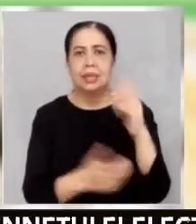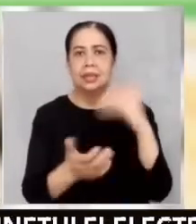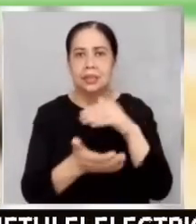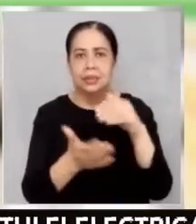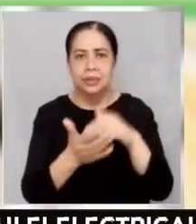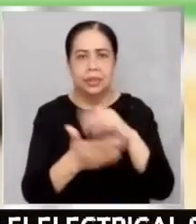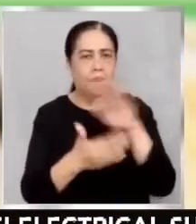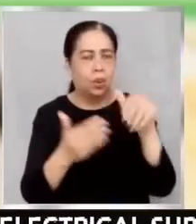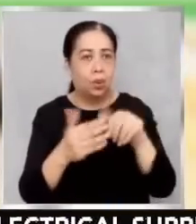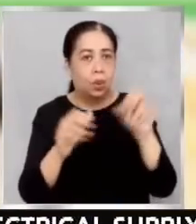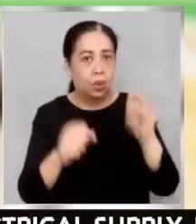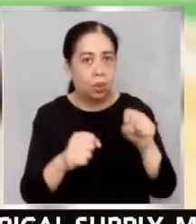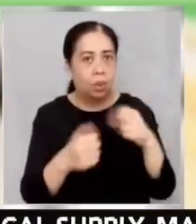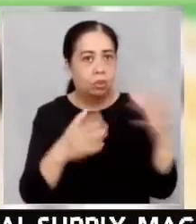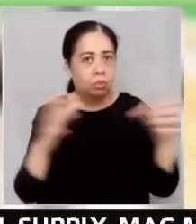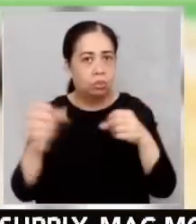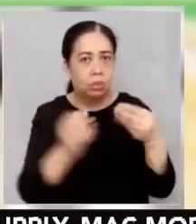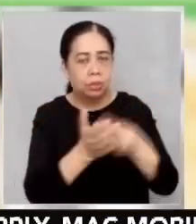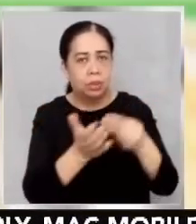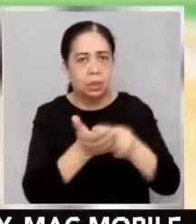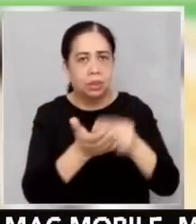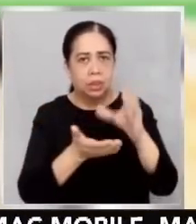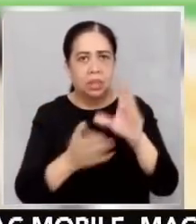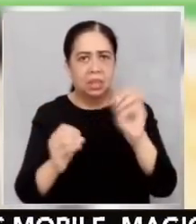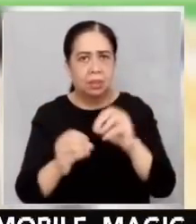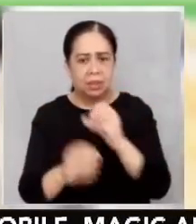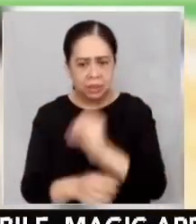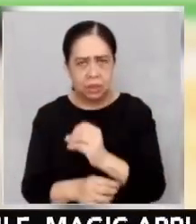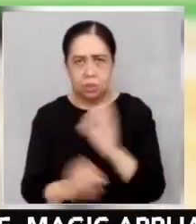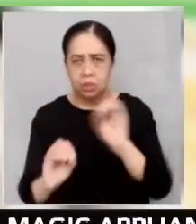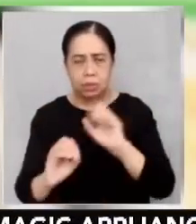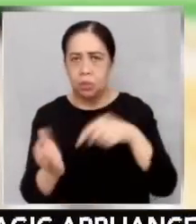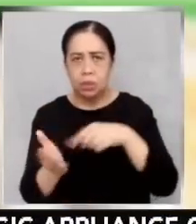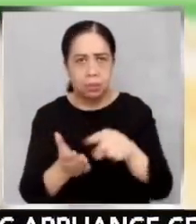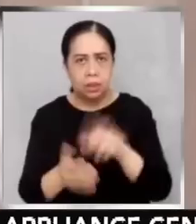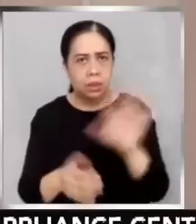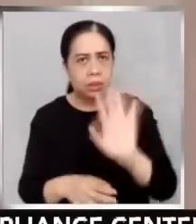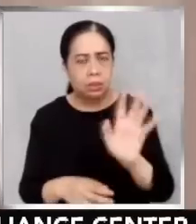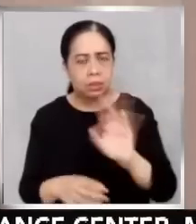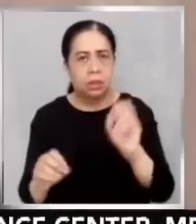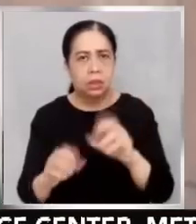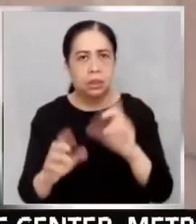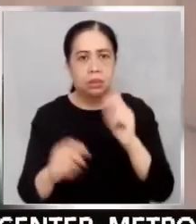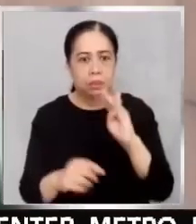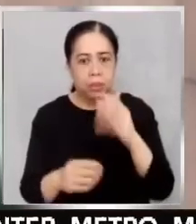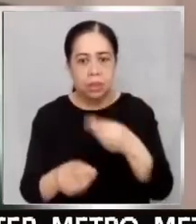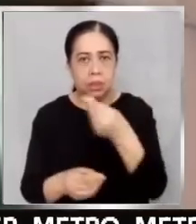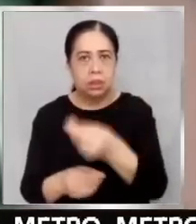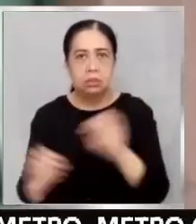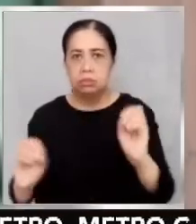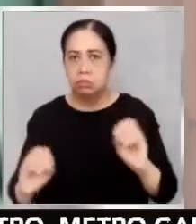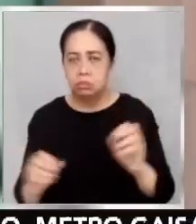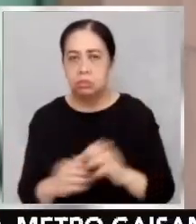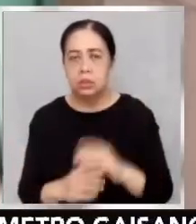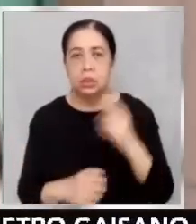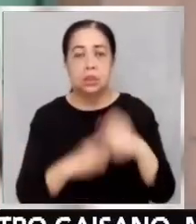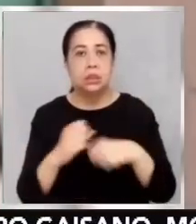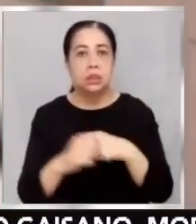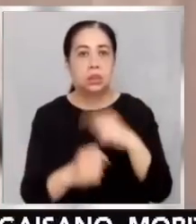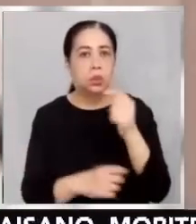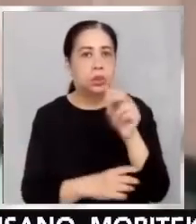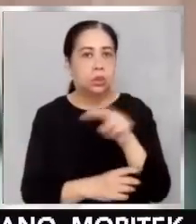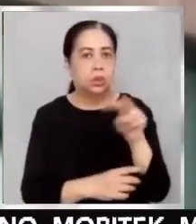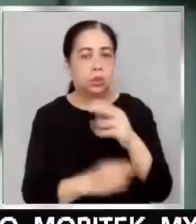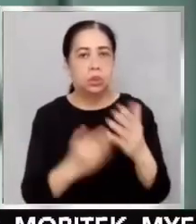possible sources. Dapat no balance billing, hindi sila dapat binibigyan ng parang bill. Para sa taon 2022 lamang, halos